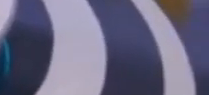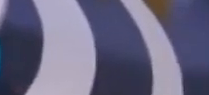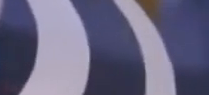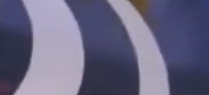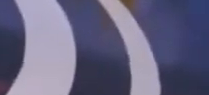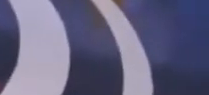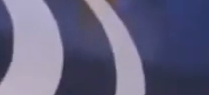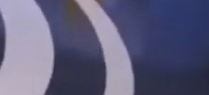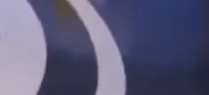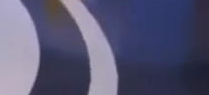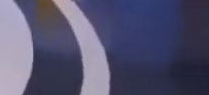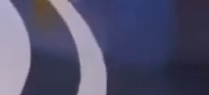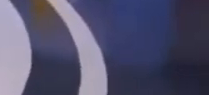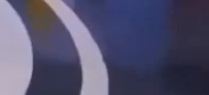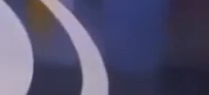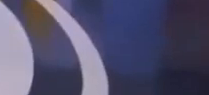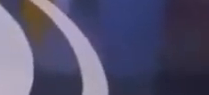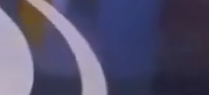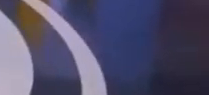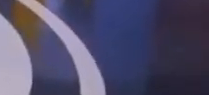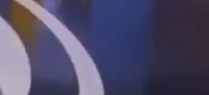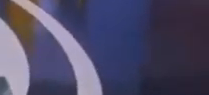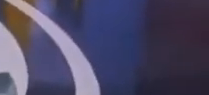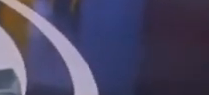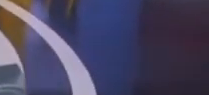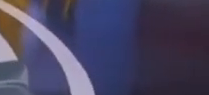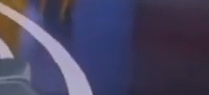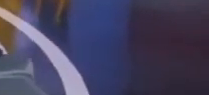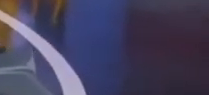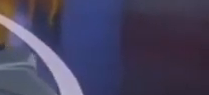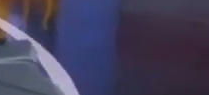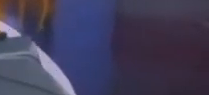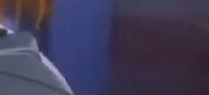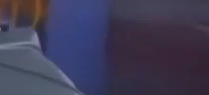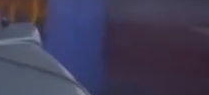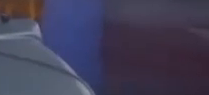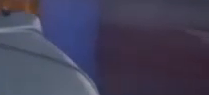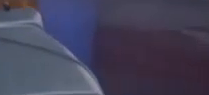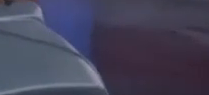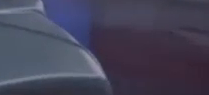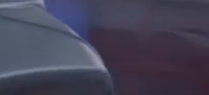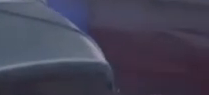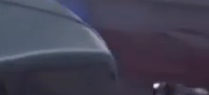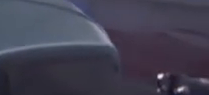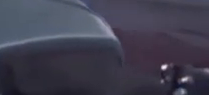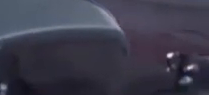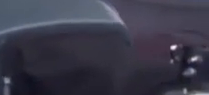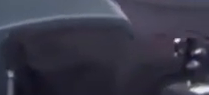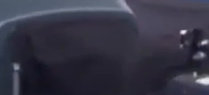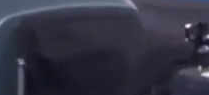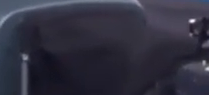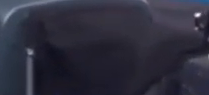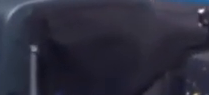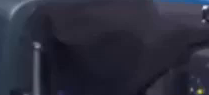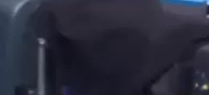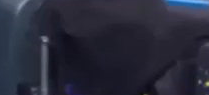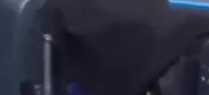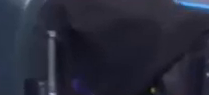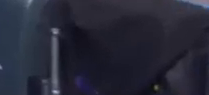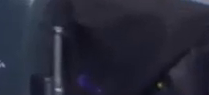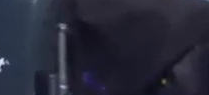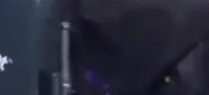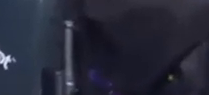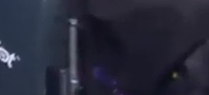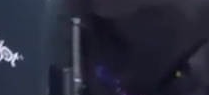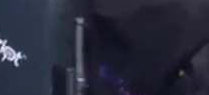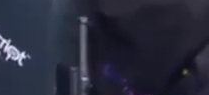berbuat demikian di pusat rawatan sementara Klinik Medan. Klinik yang beroperasi 24 jam ini beroperasi dengan lebih 20 petugas